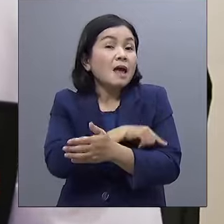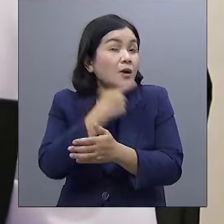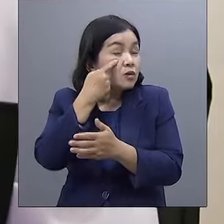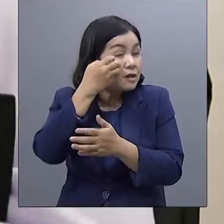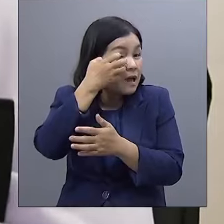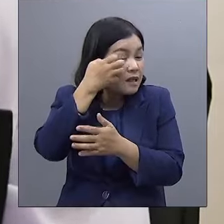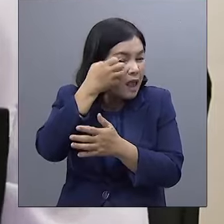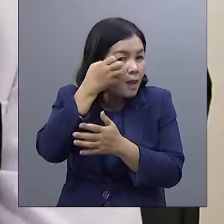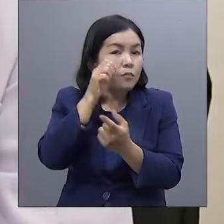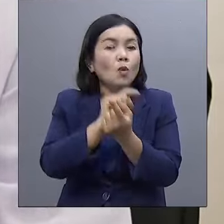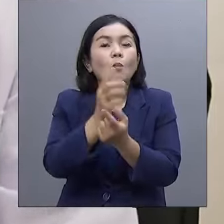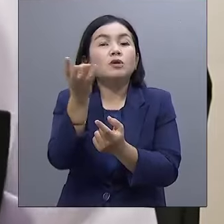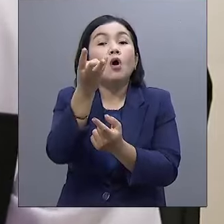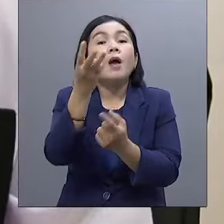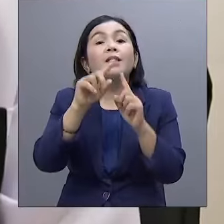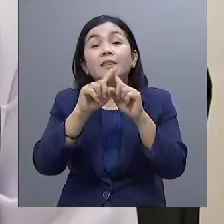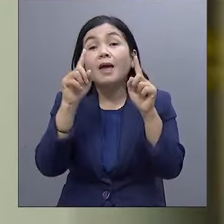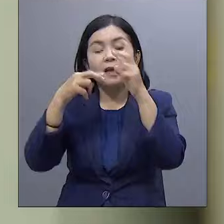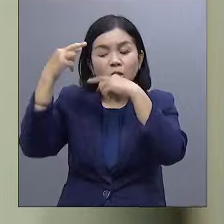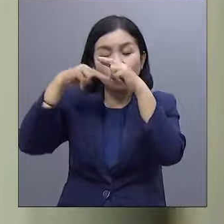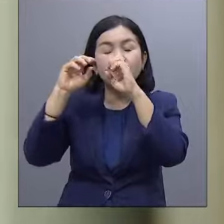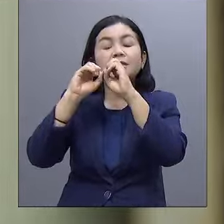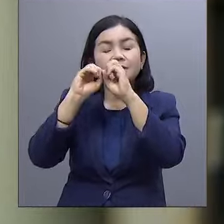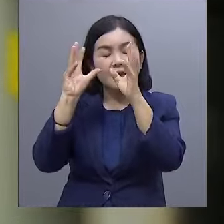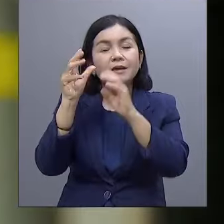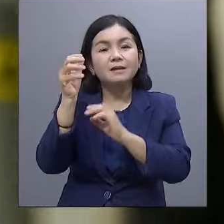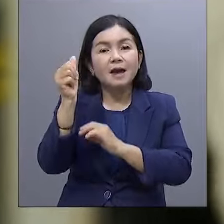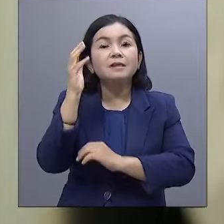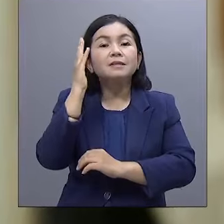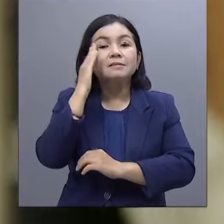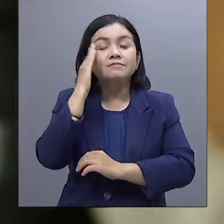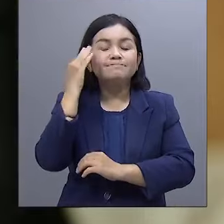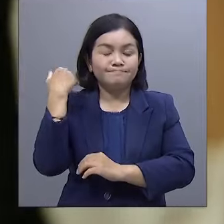ๆนะครับแต่ว่าตรวจไว้เพื่อความชัวร์จะดีที่สุดครับ